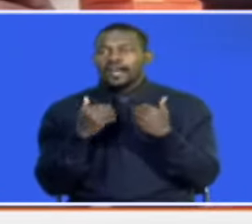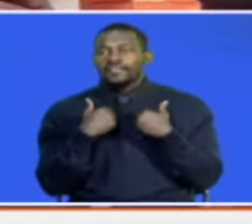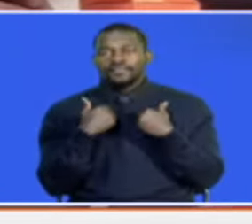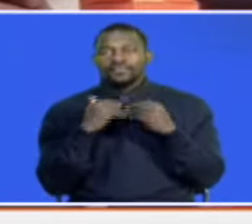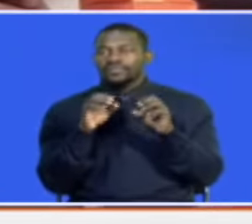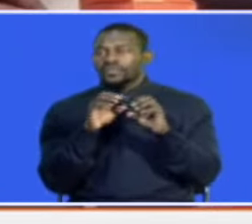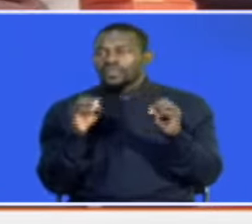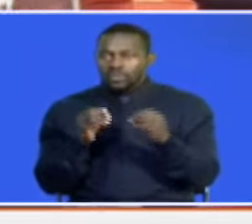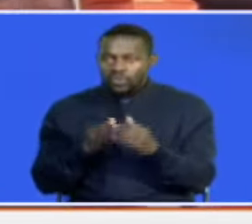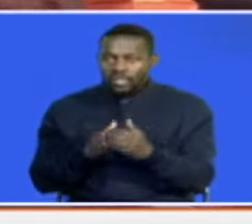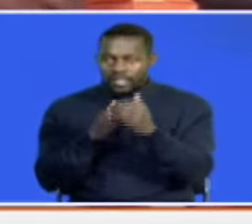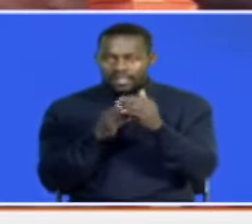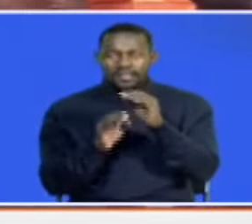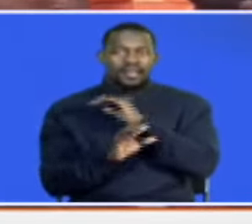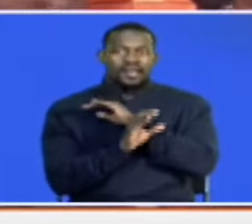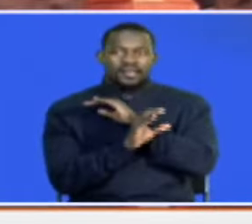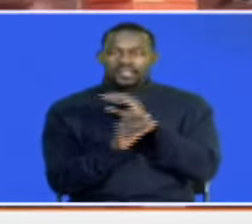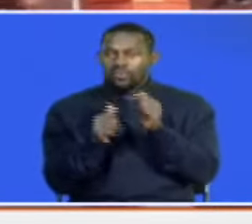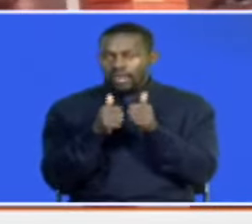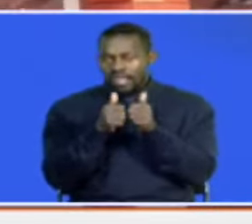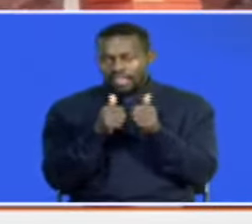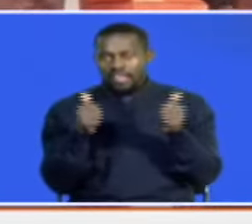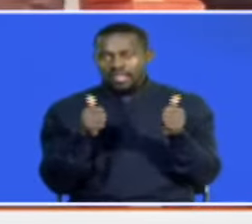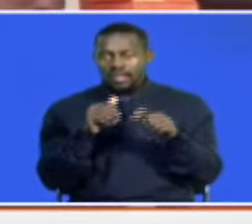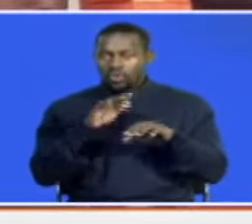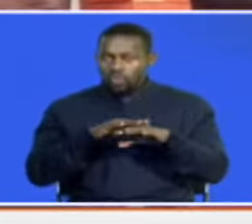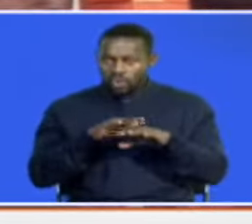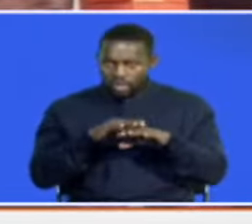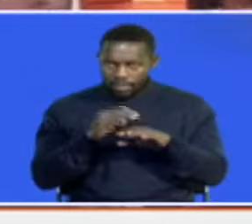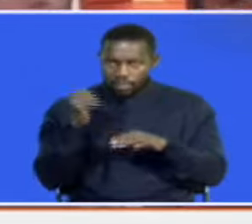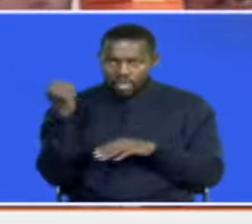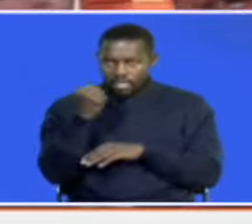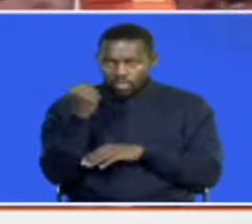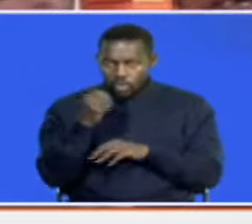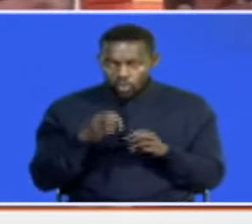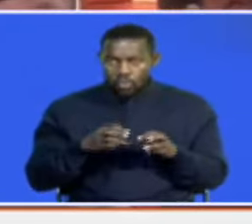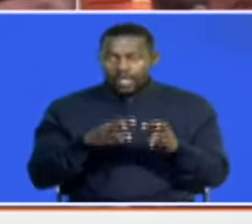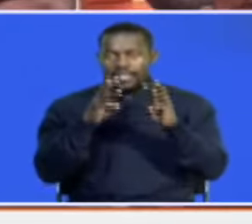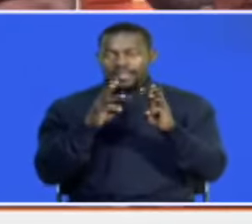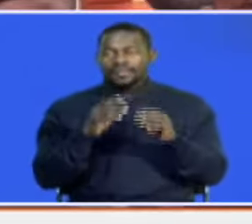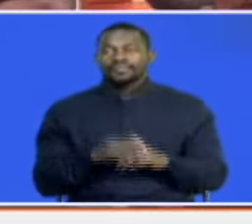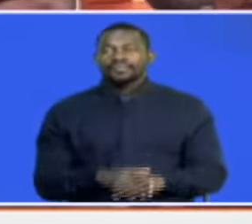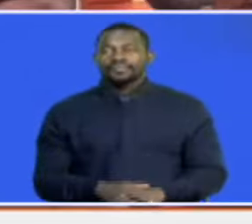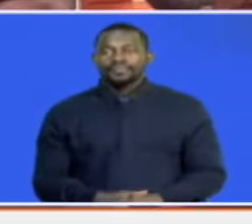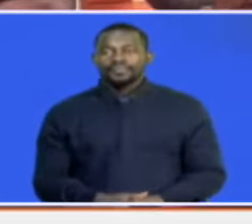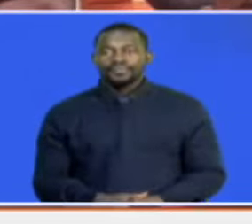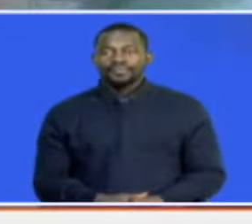inchi ambayo ni stable politically tukiwa na malumbano kama haya.